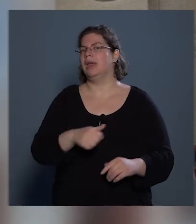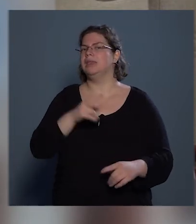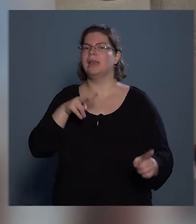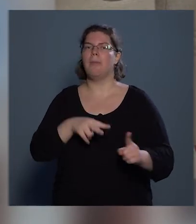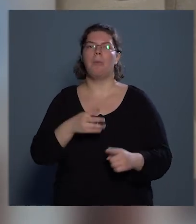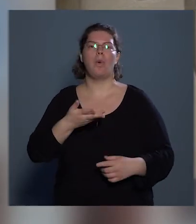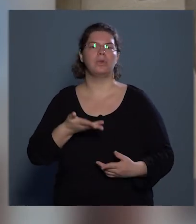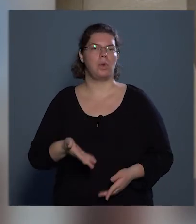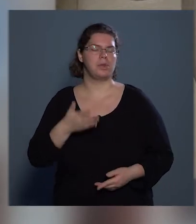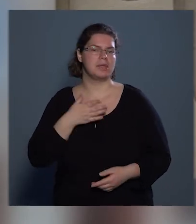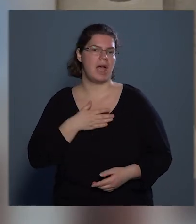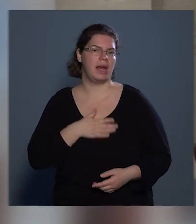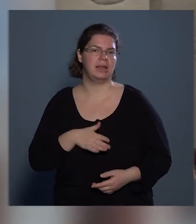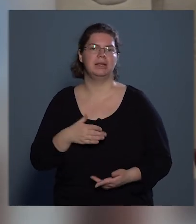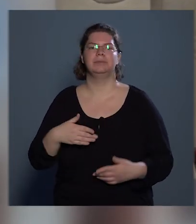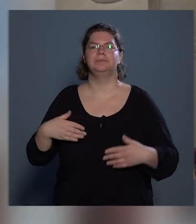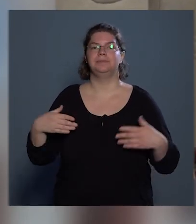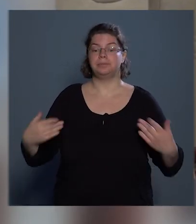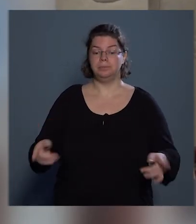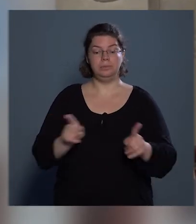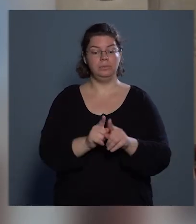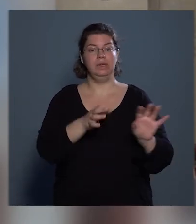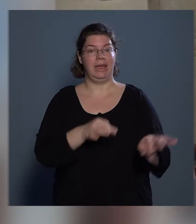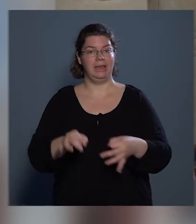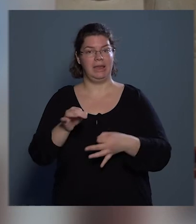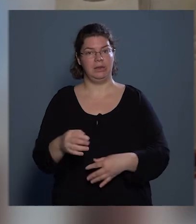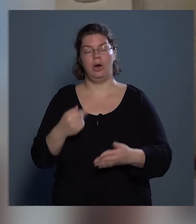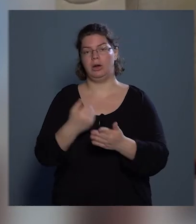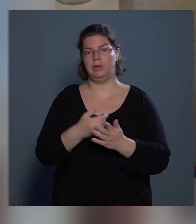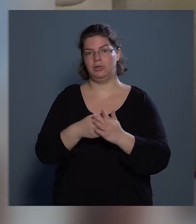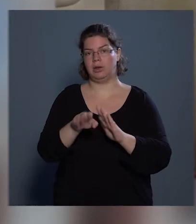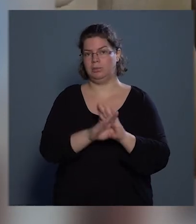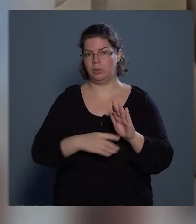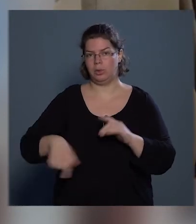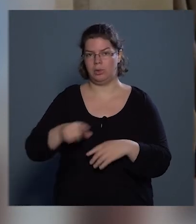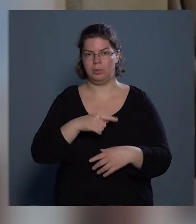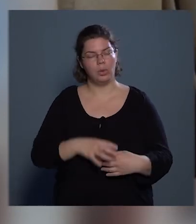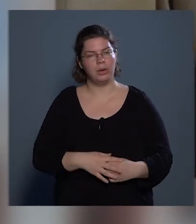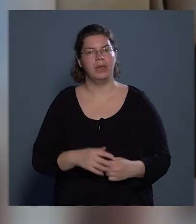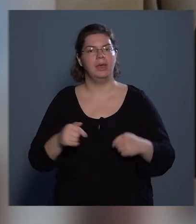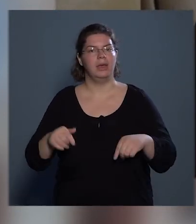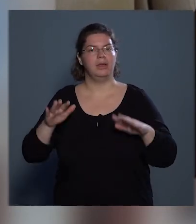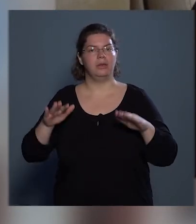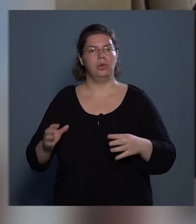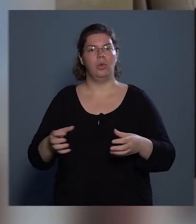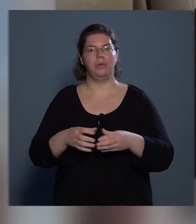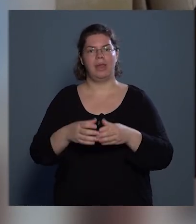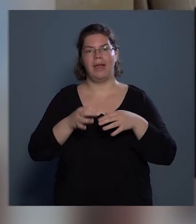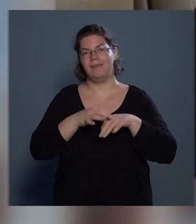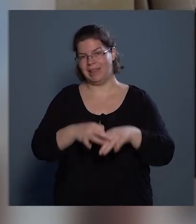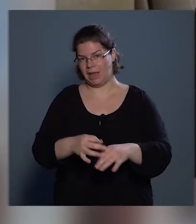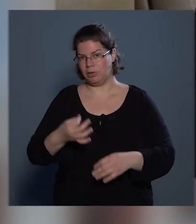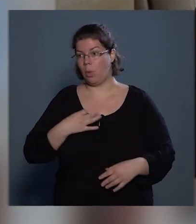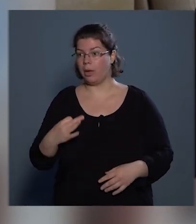szeretnék. Tehát ugye készül a gazdasági programunk, itt ül osztályvezető asszony, ebben a